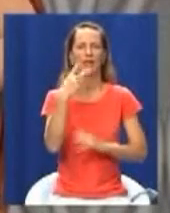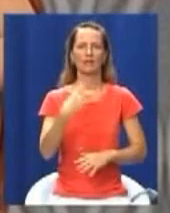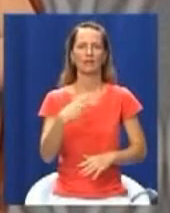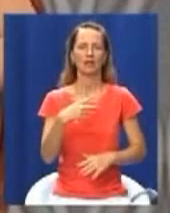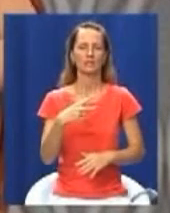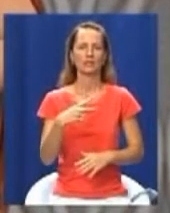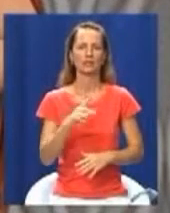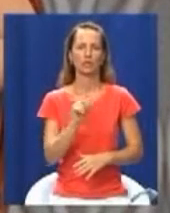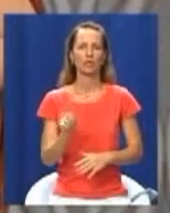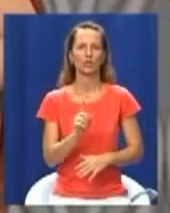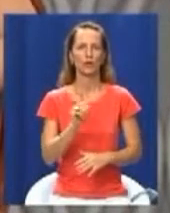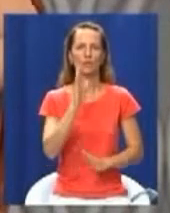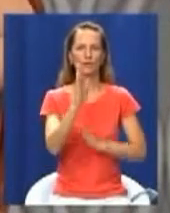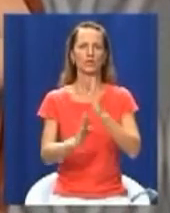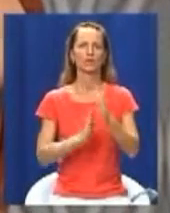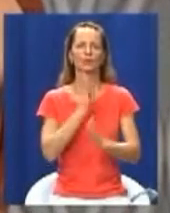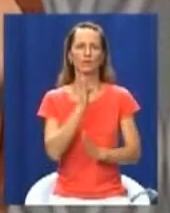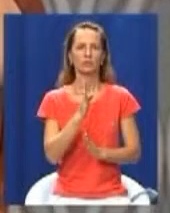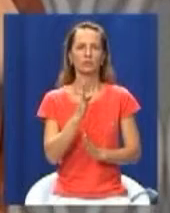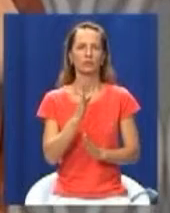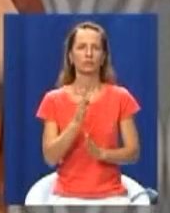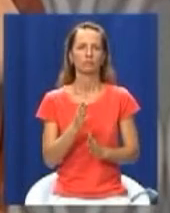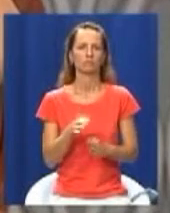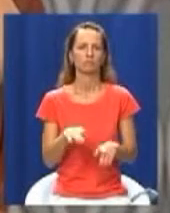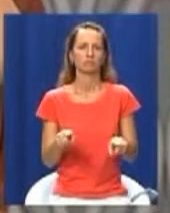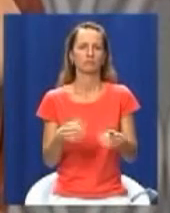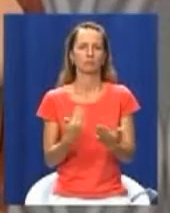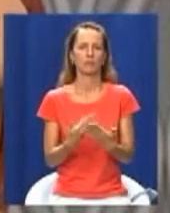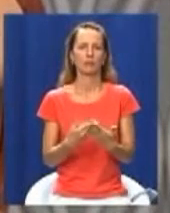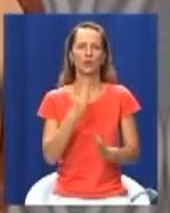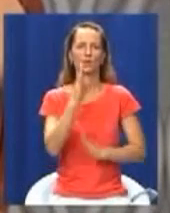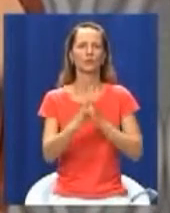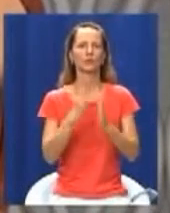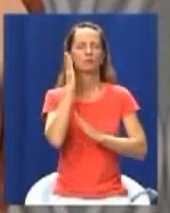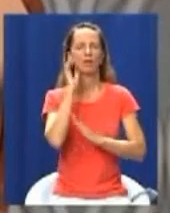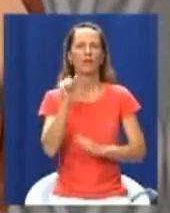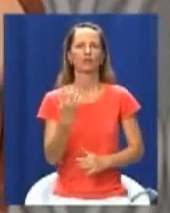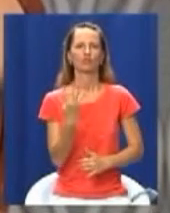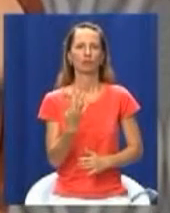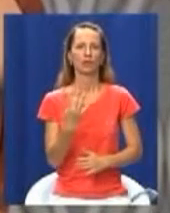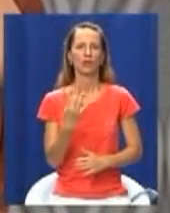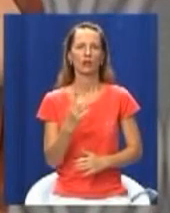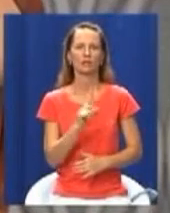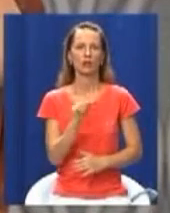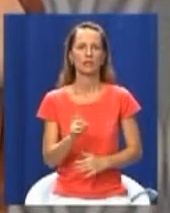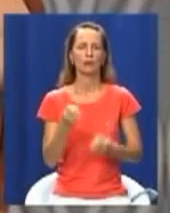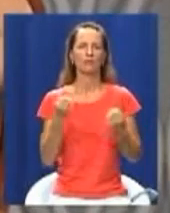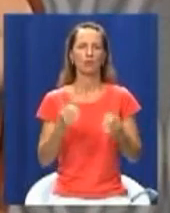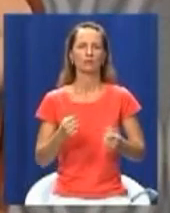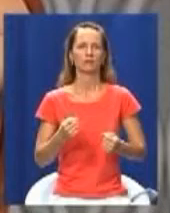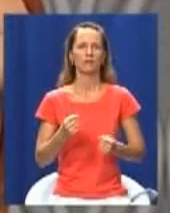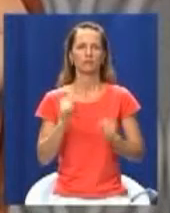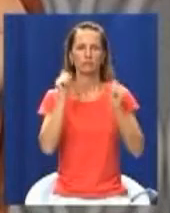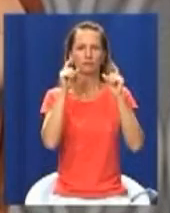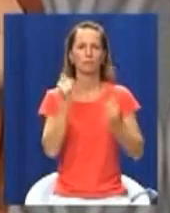годин на добу. Уявіть собі, ну, майже добу цілу вони сплять, а 4 години вони просто бадьорі бігають